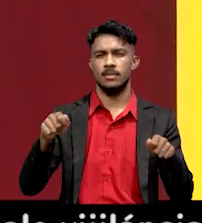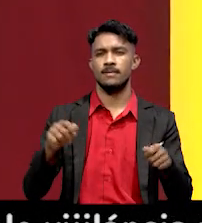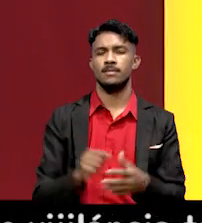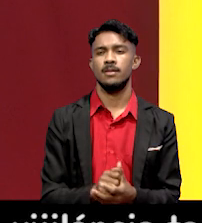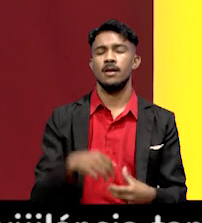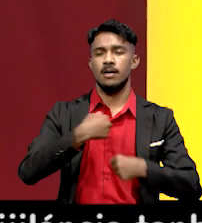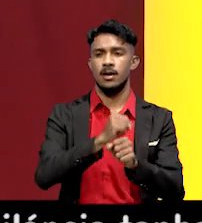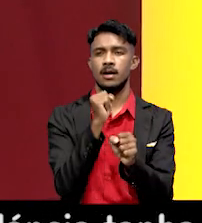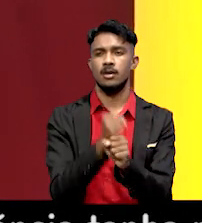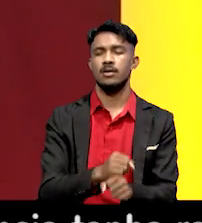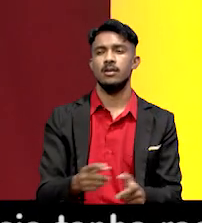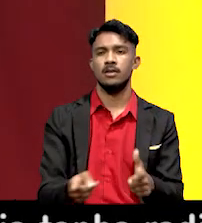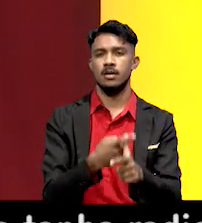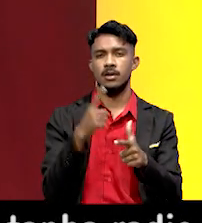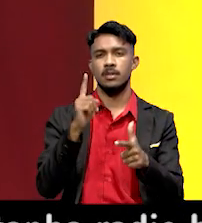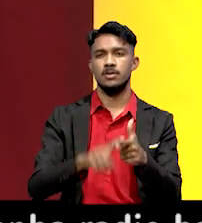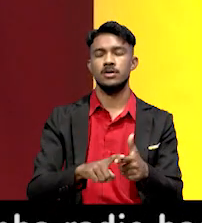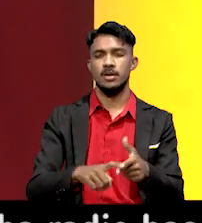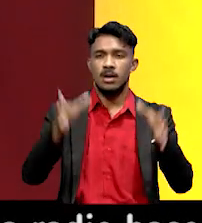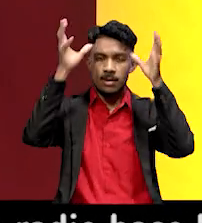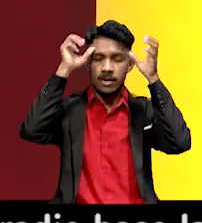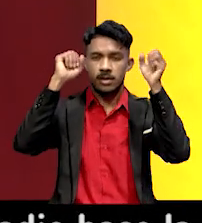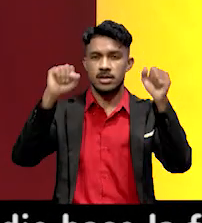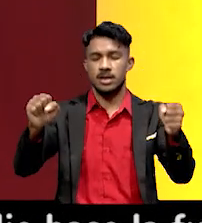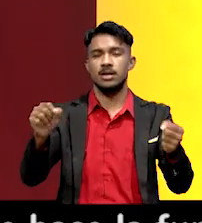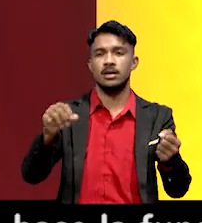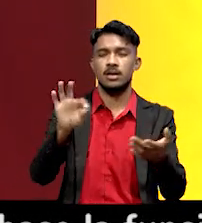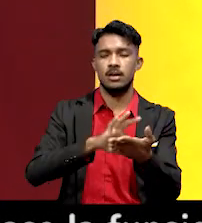halo propoi presidente veta tia.